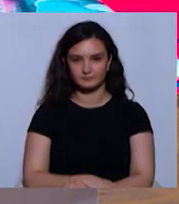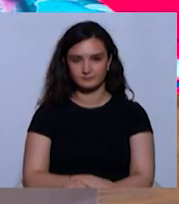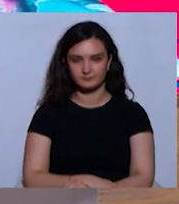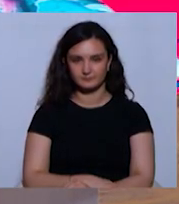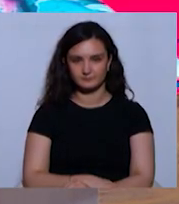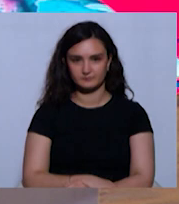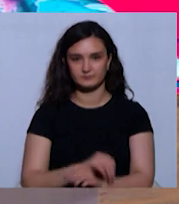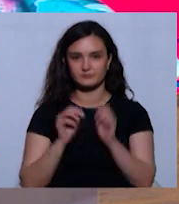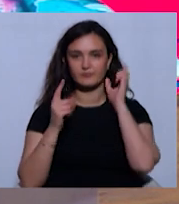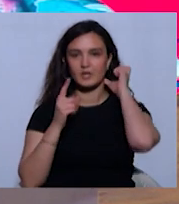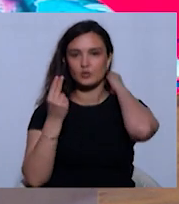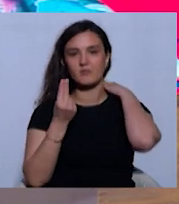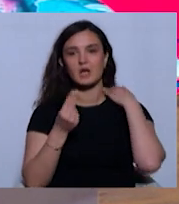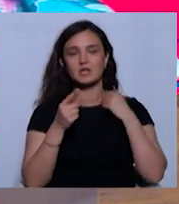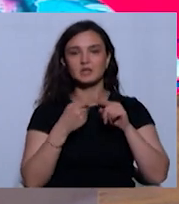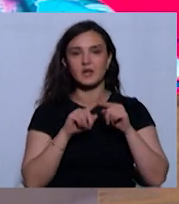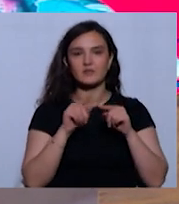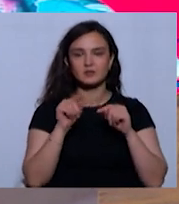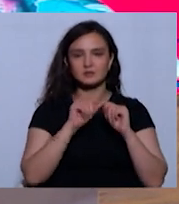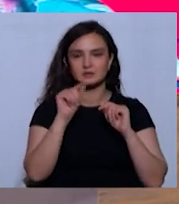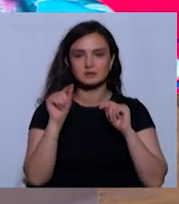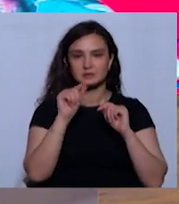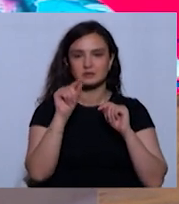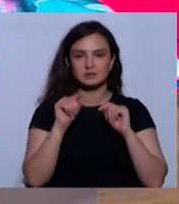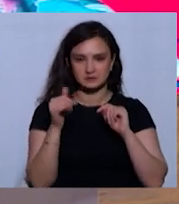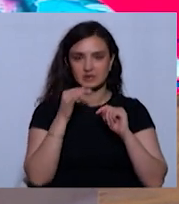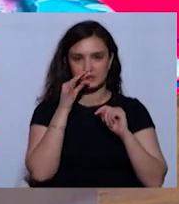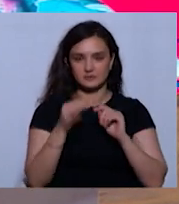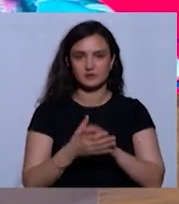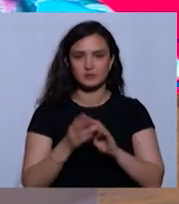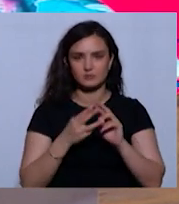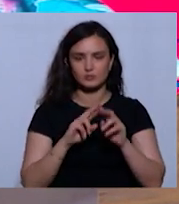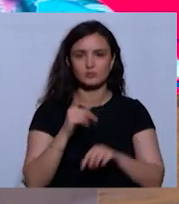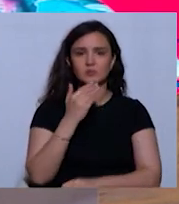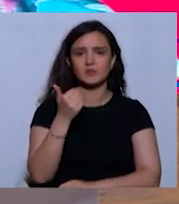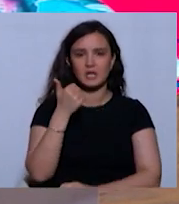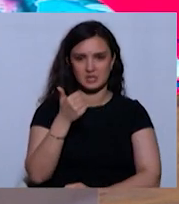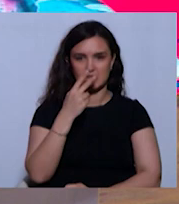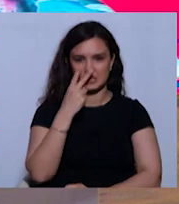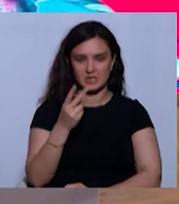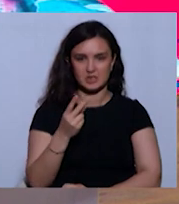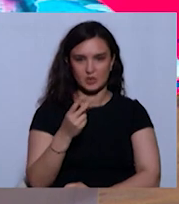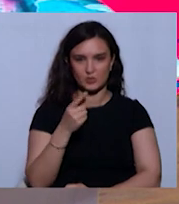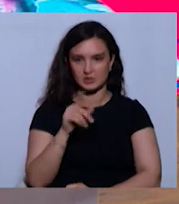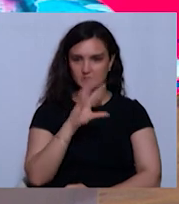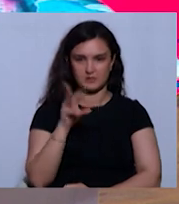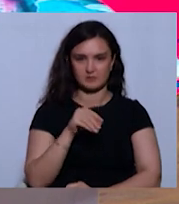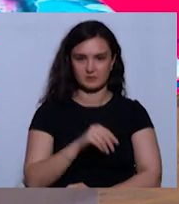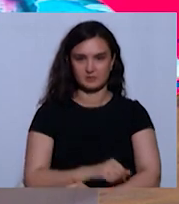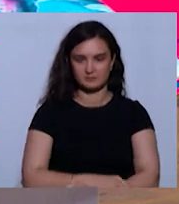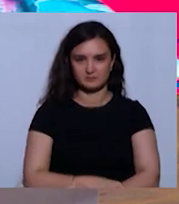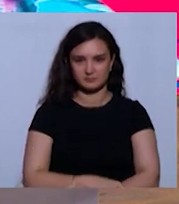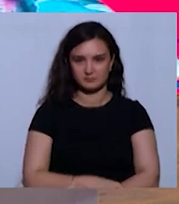ისიც ალამაზი. ეხლა რატომ ხატავენ მარკერით, კიდევ ერთხელ შეგახსენებთ, იმიტომ რომ თქვენ კარგად დაინახოთ ეს